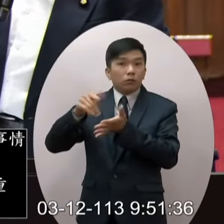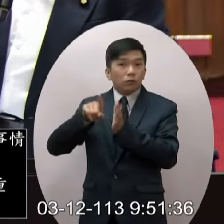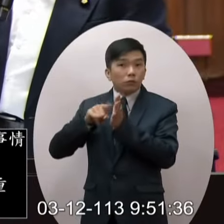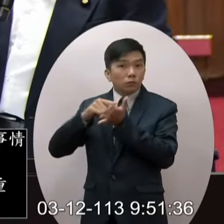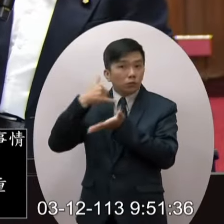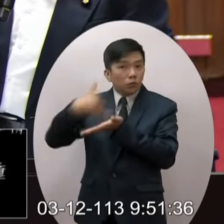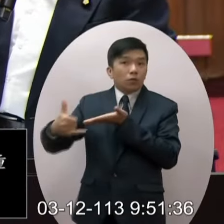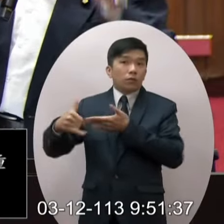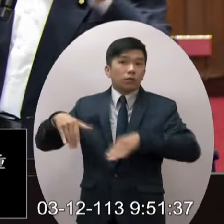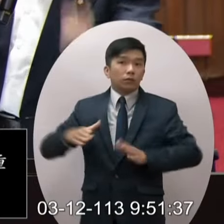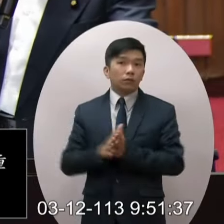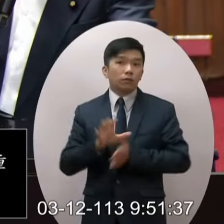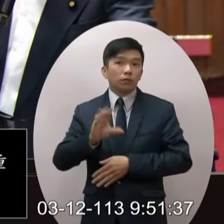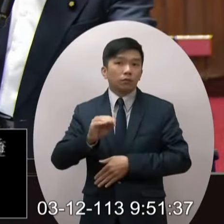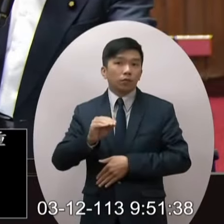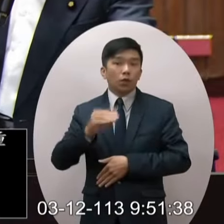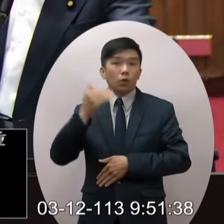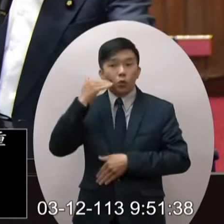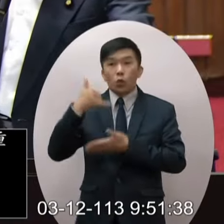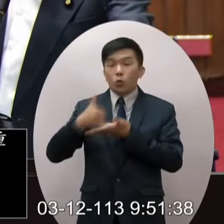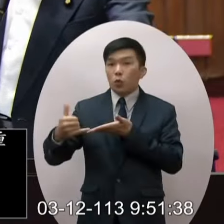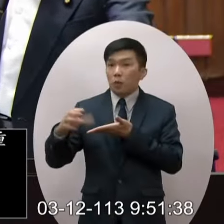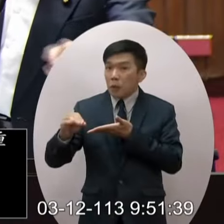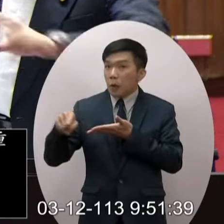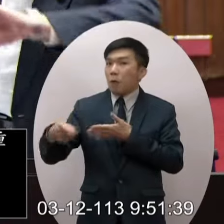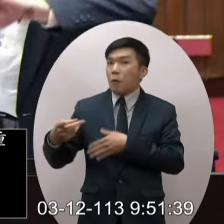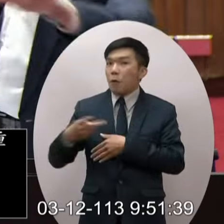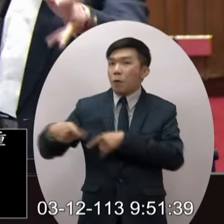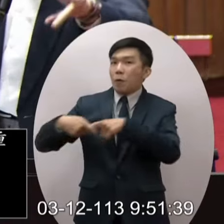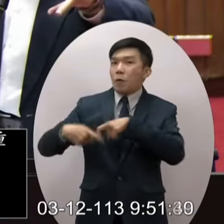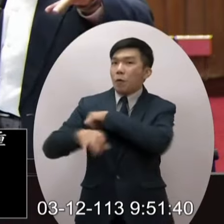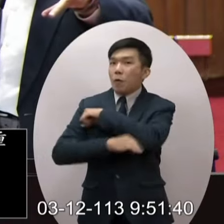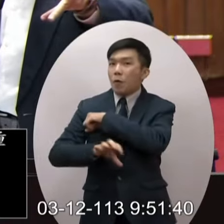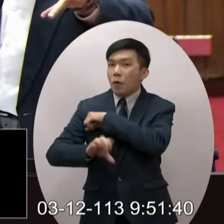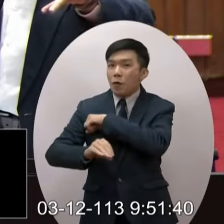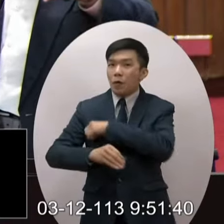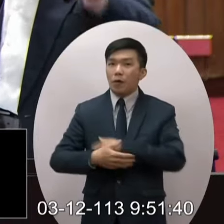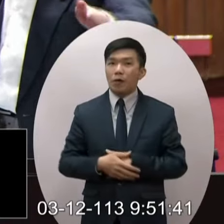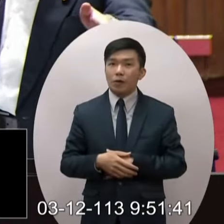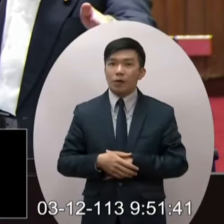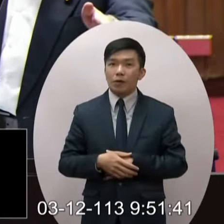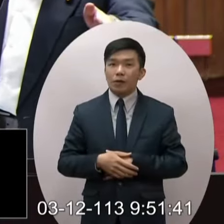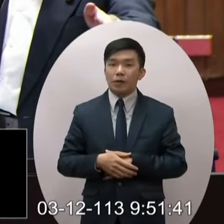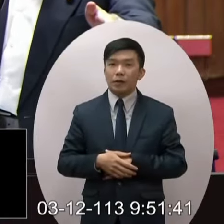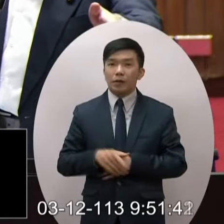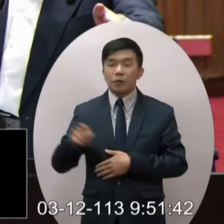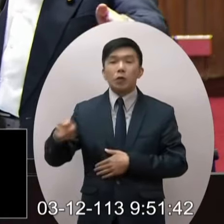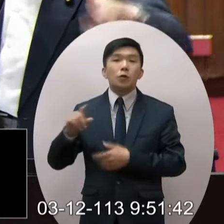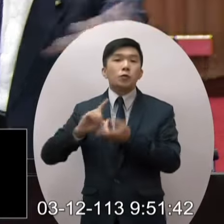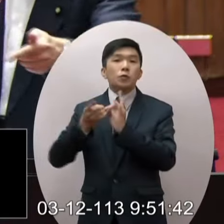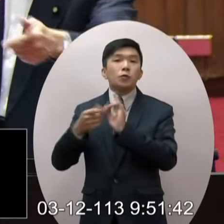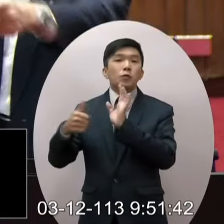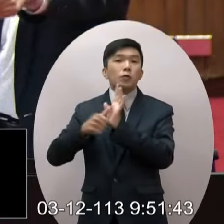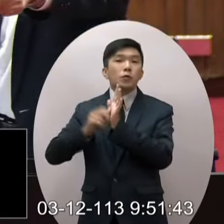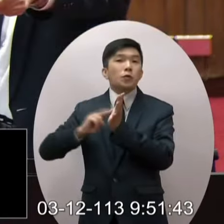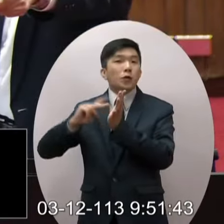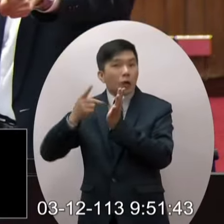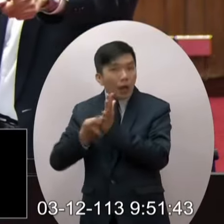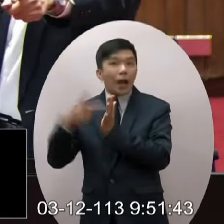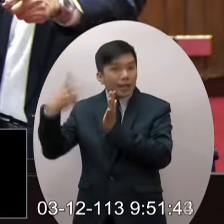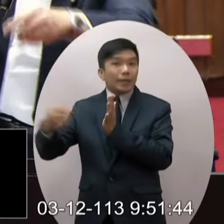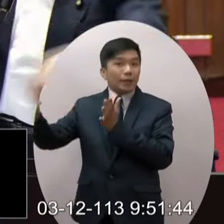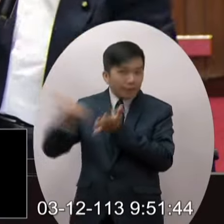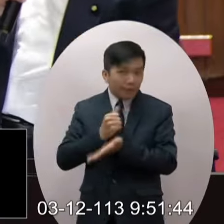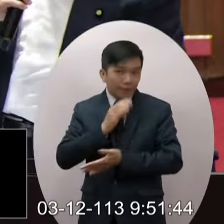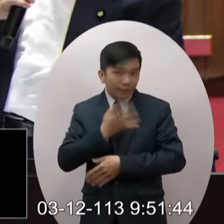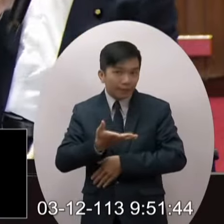关。有交接，变赢一个，变跟 伊有退官， 搁再另外吼， 伊